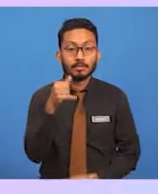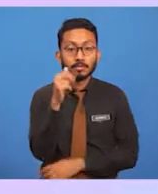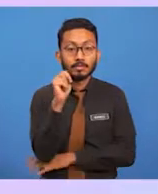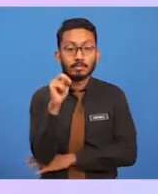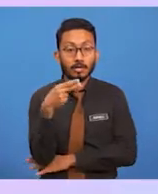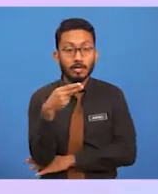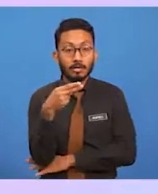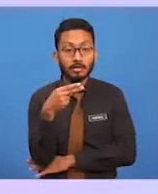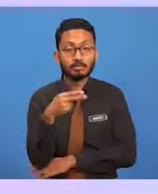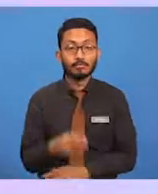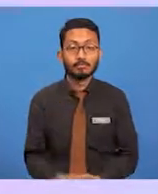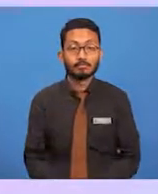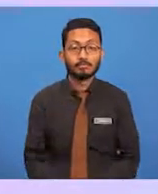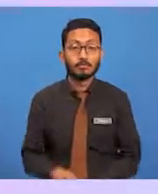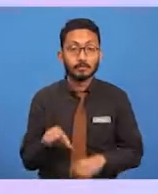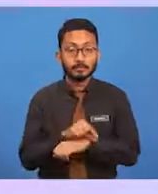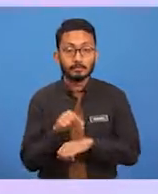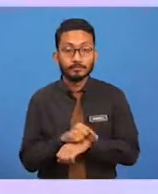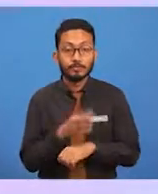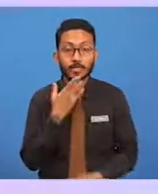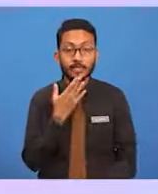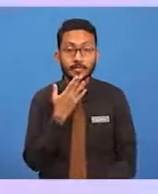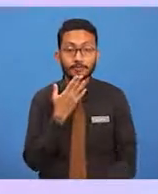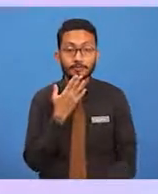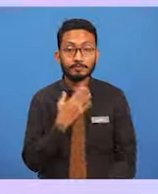menggunakan warna sejuk. Warna sejuk